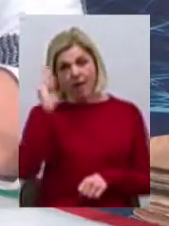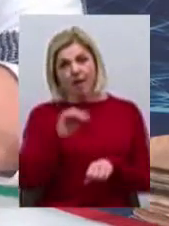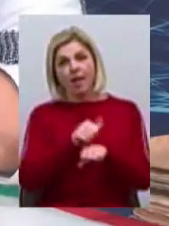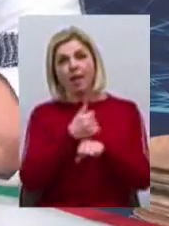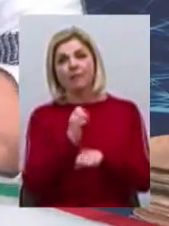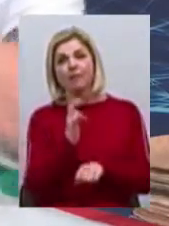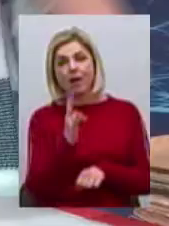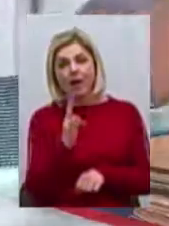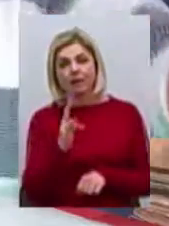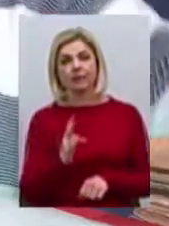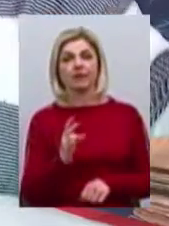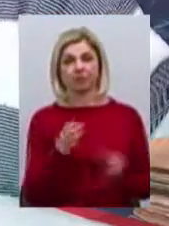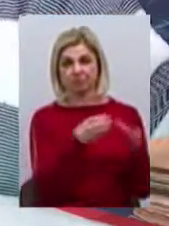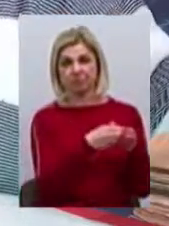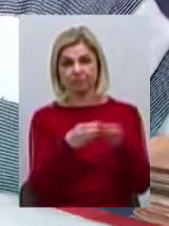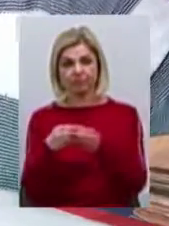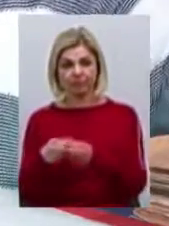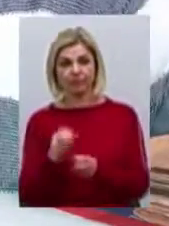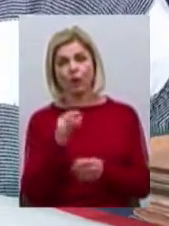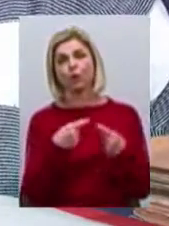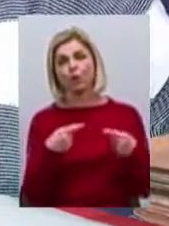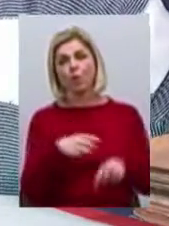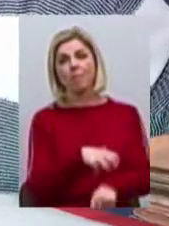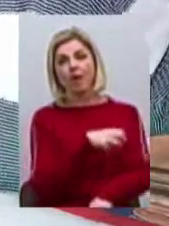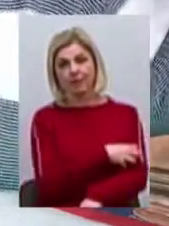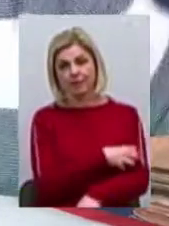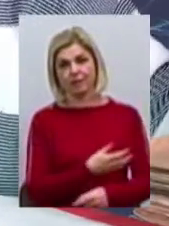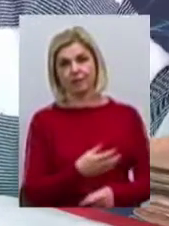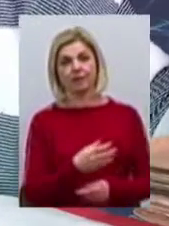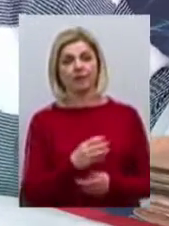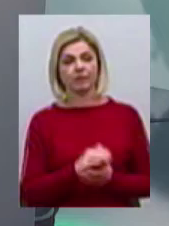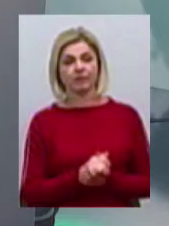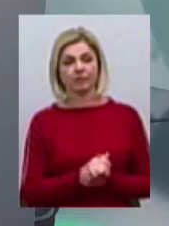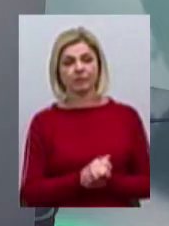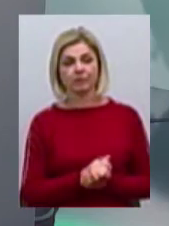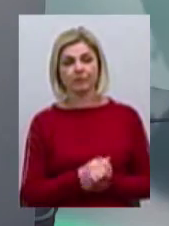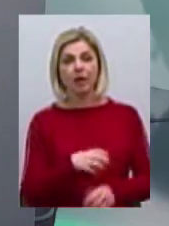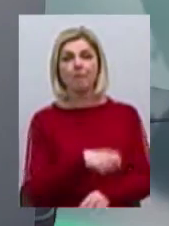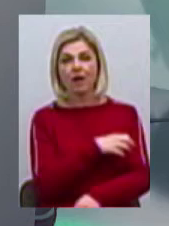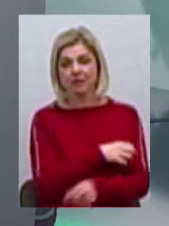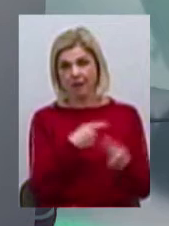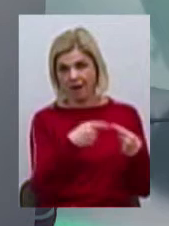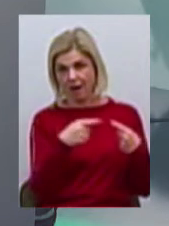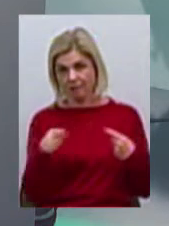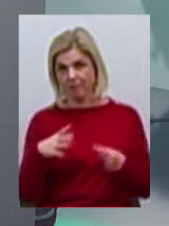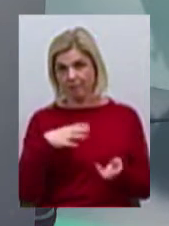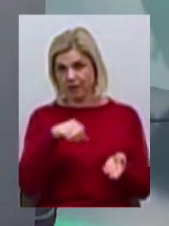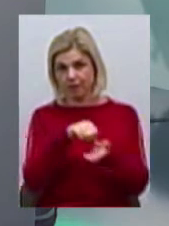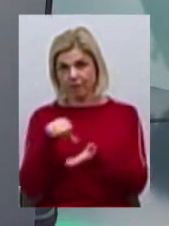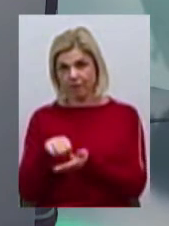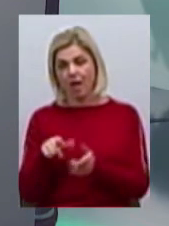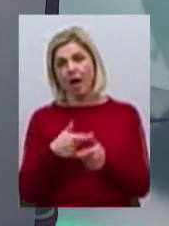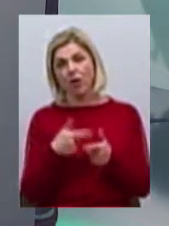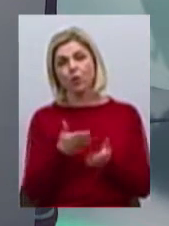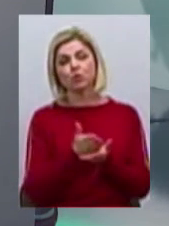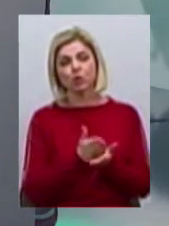Да? І монархічних партій, кадетські партії, весерівські партії бути. Або вони могли служити